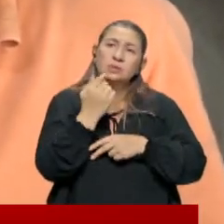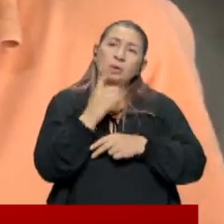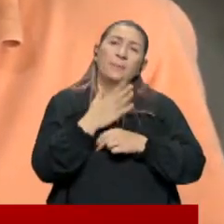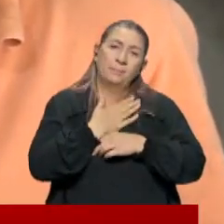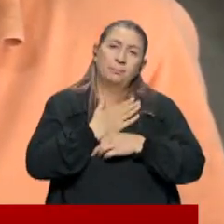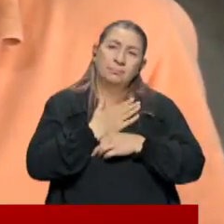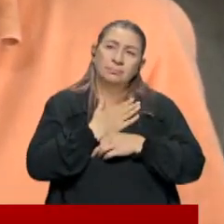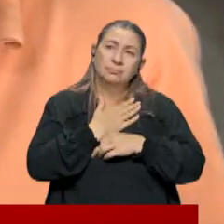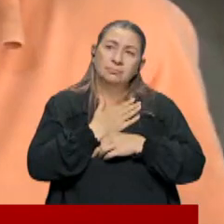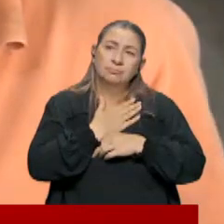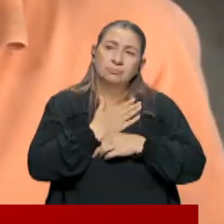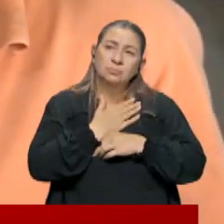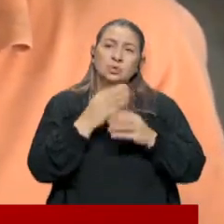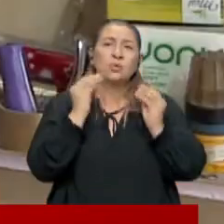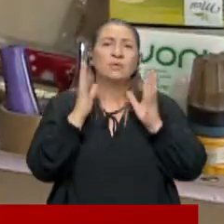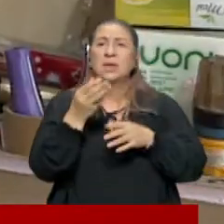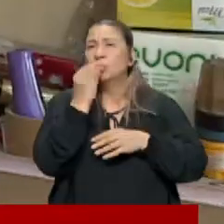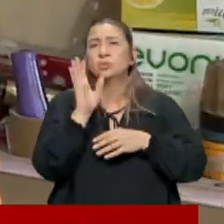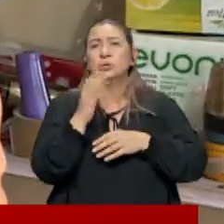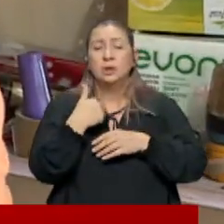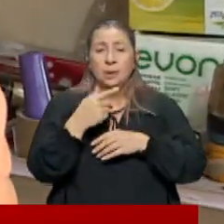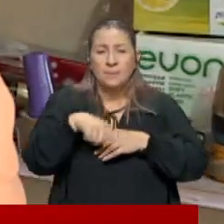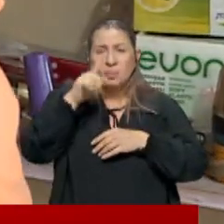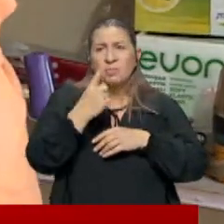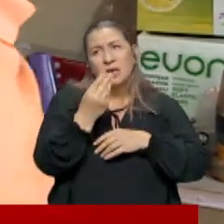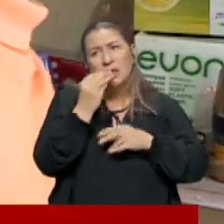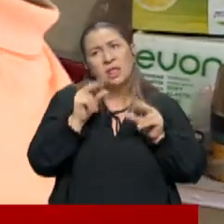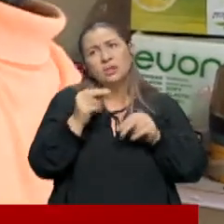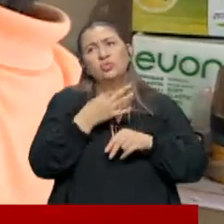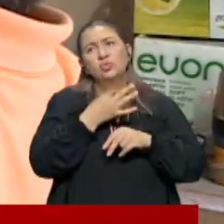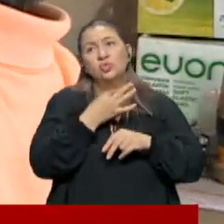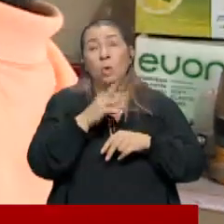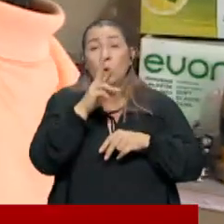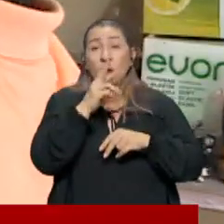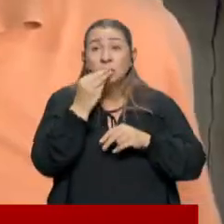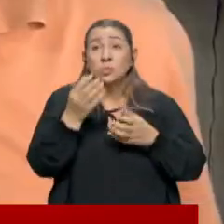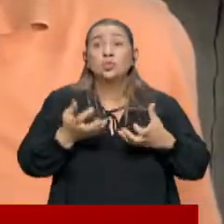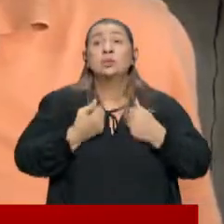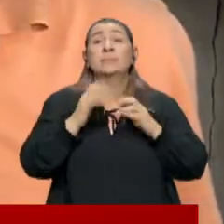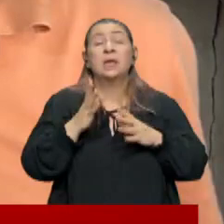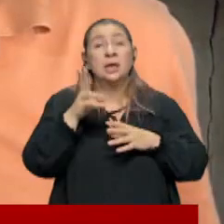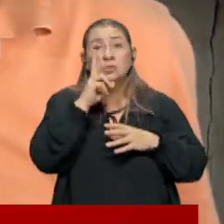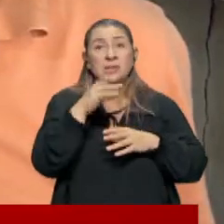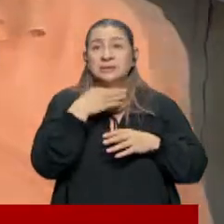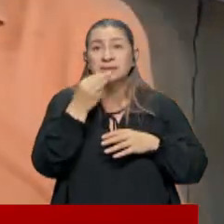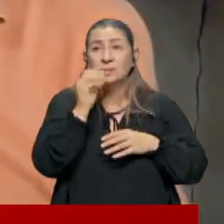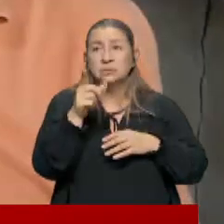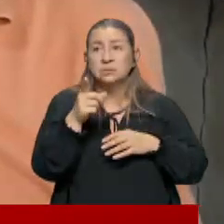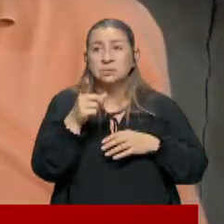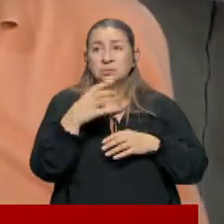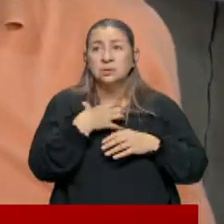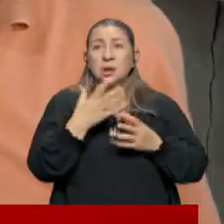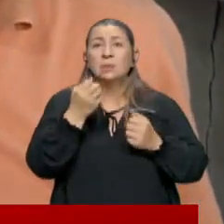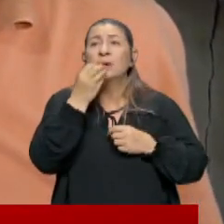söylemeyeyim yani. Çoğunlukla yemeyiz. Bir öğün yersek yeter yani şükür. Öğlen de yersek kurtaramayız. En son ne zaman et yediniz? Kendim